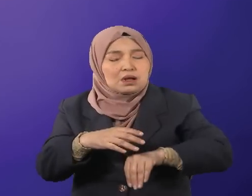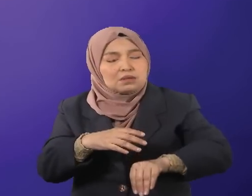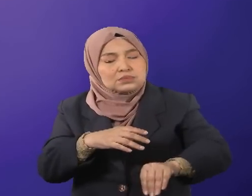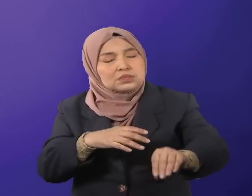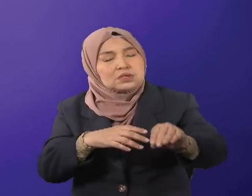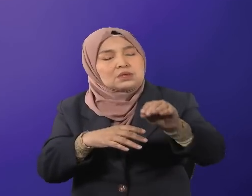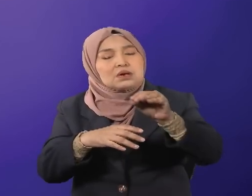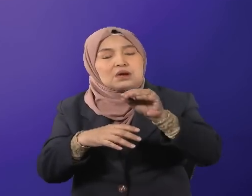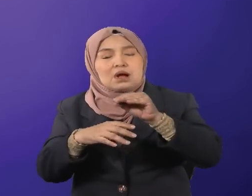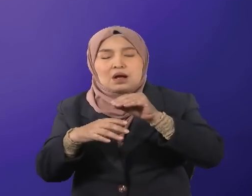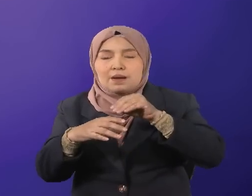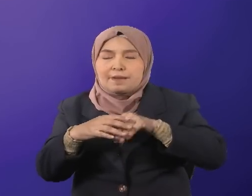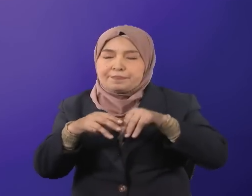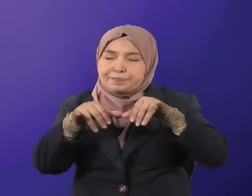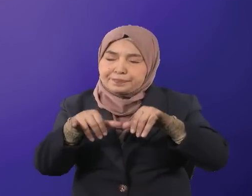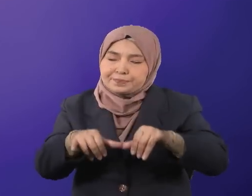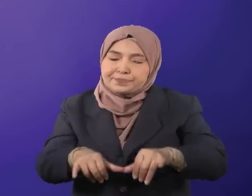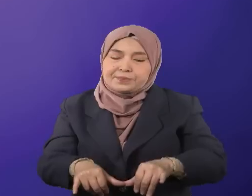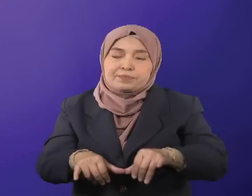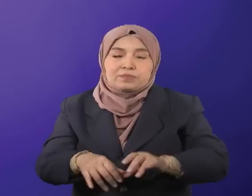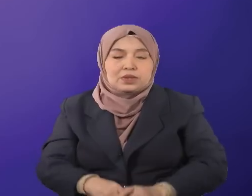خالدين فيها